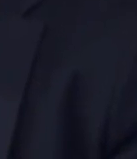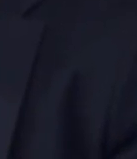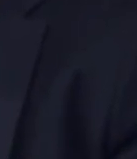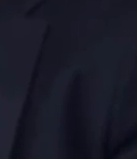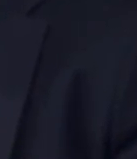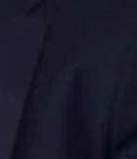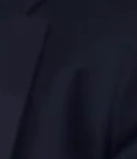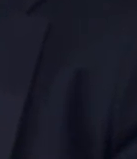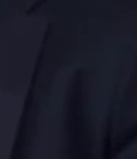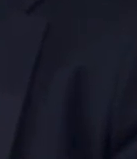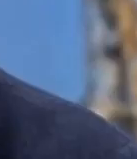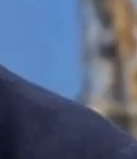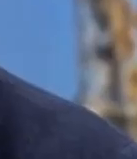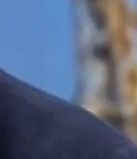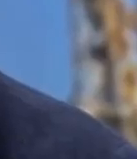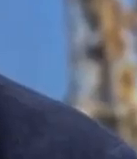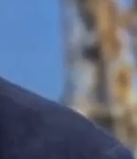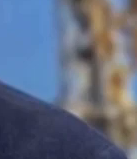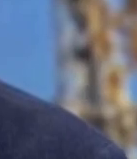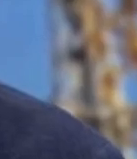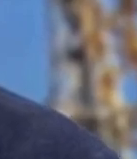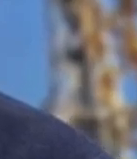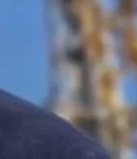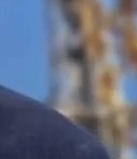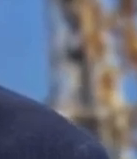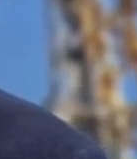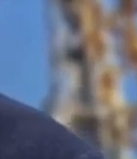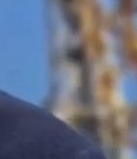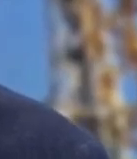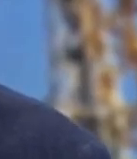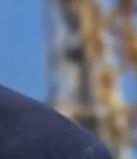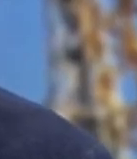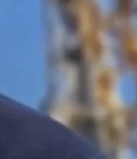Titušu je 30 cm. Nije točno. 30 cm.